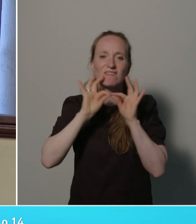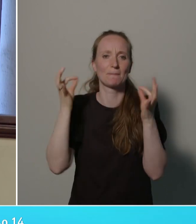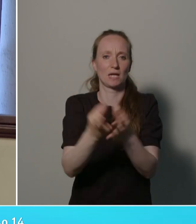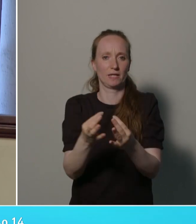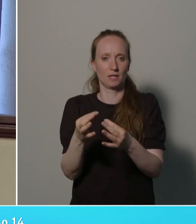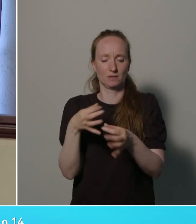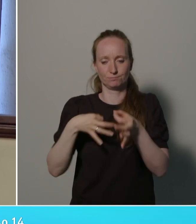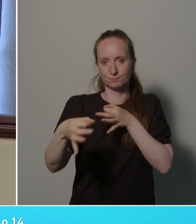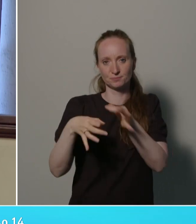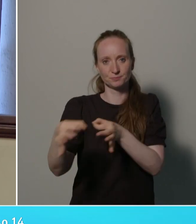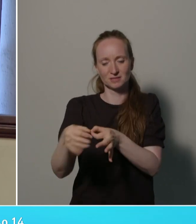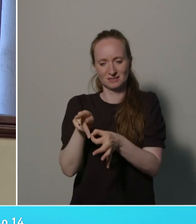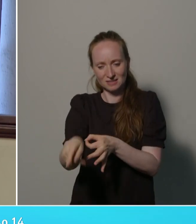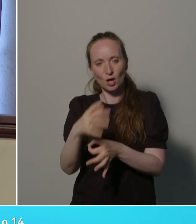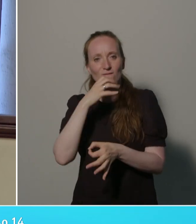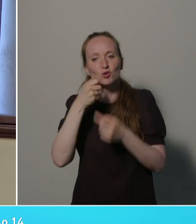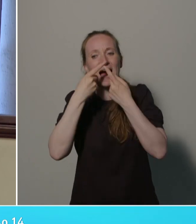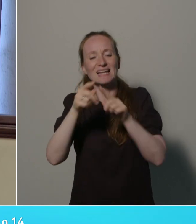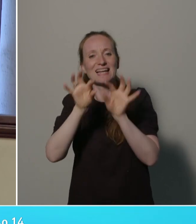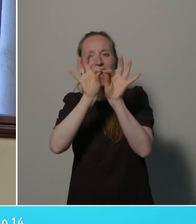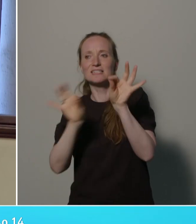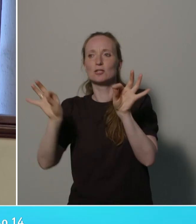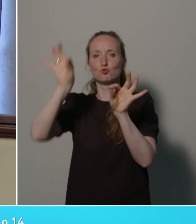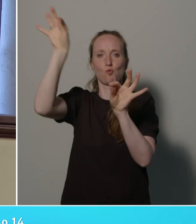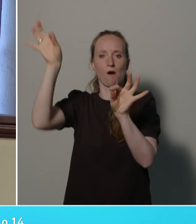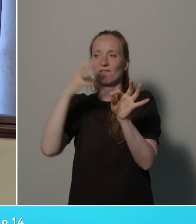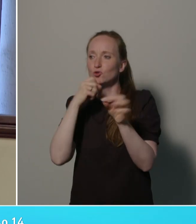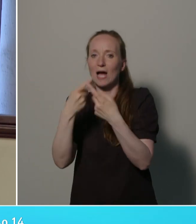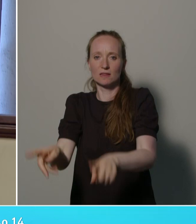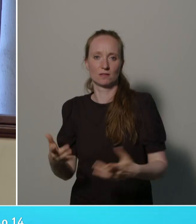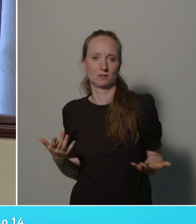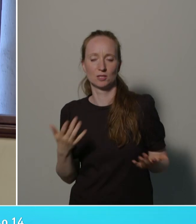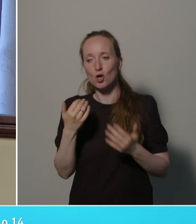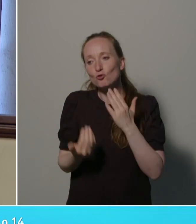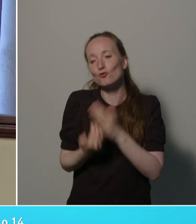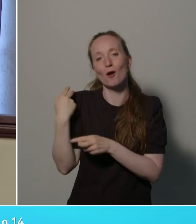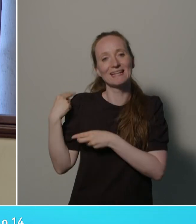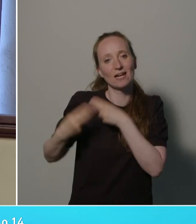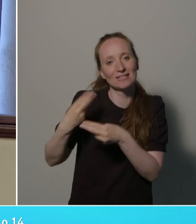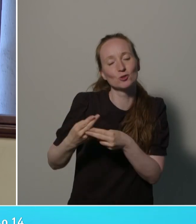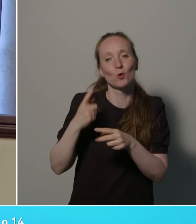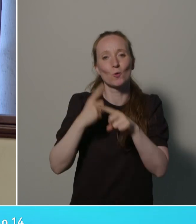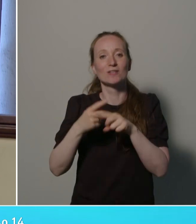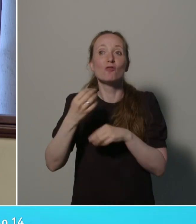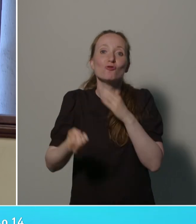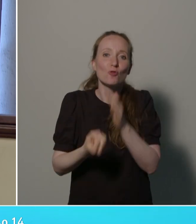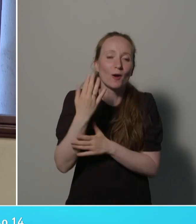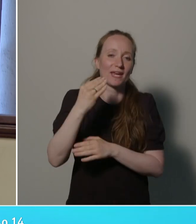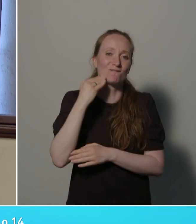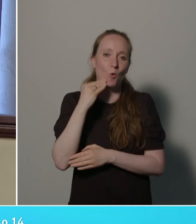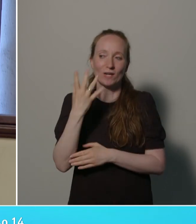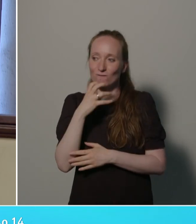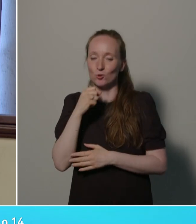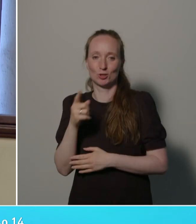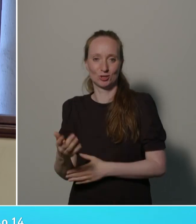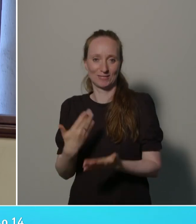eine andere Architektur befürworten, die einfach neue Generationen verbinden mit neuem Wohnen. Das haben wir in vielen Bereichen